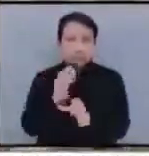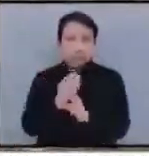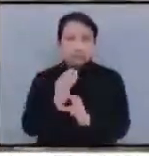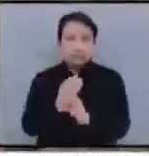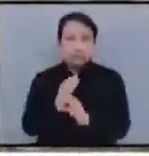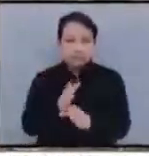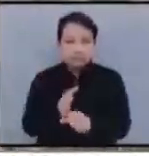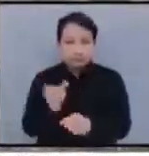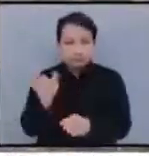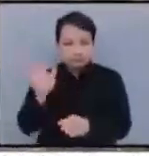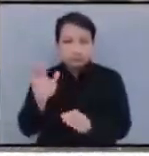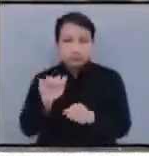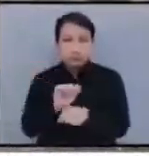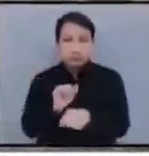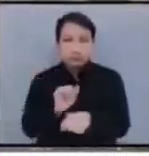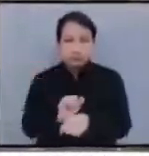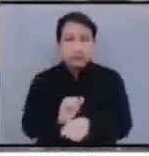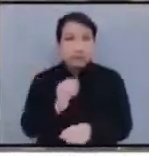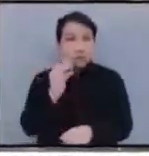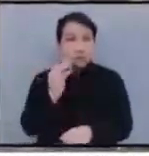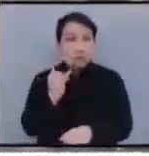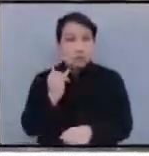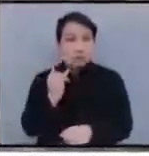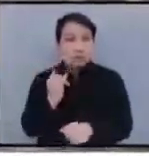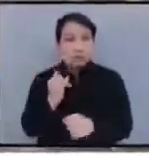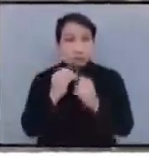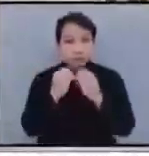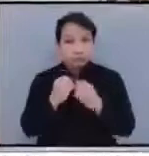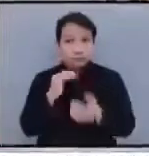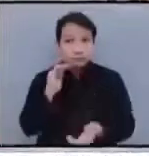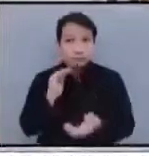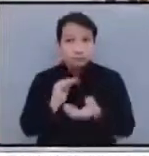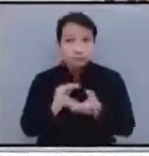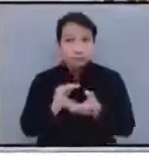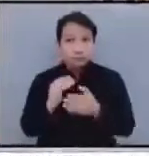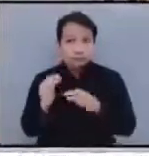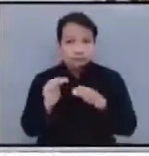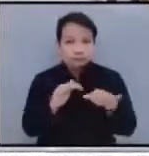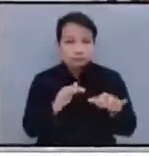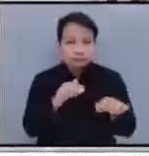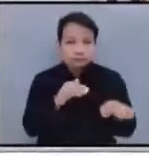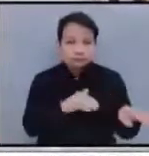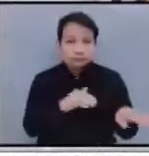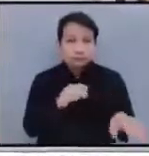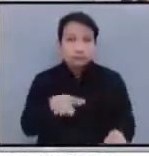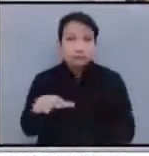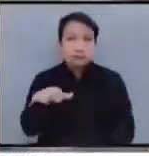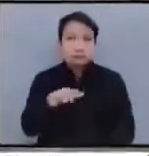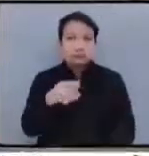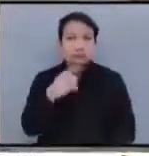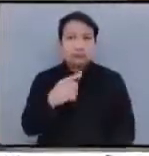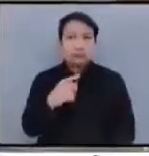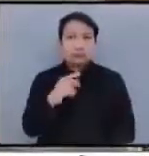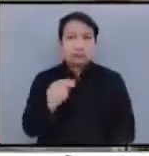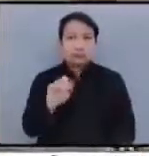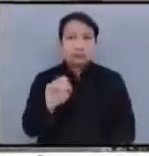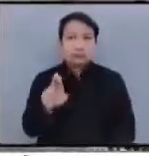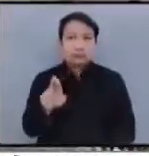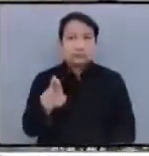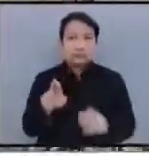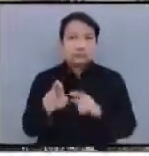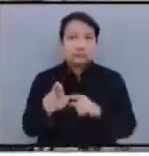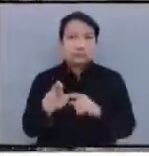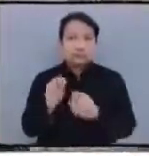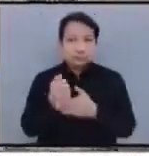trabaho. Sa pamamagitan kasi nito, mababawasan ang volume ng trapiko sa mga pangunahing lansangan sa Metro Manila at makatutulong